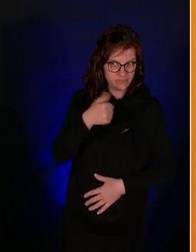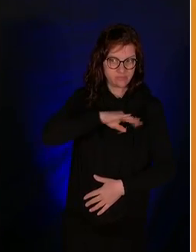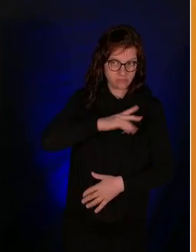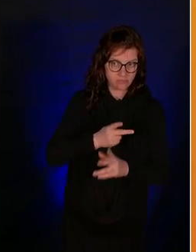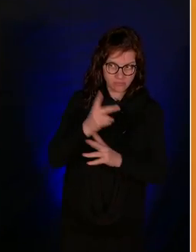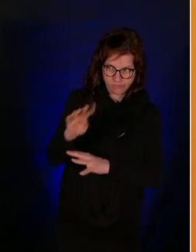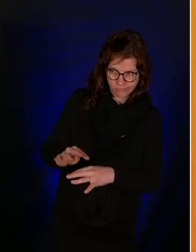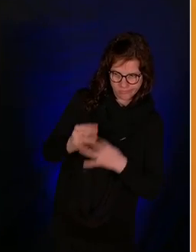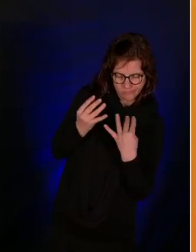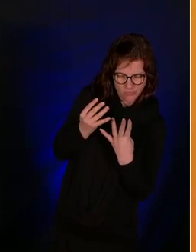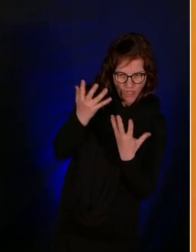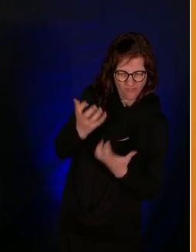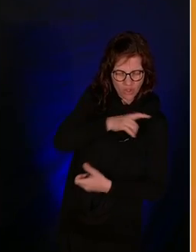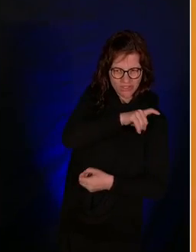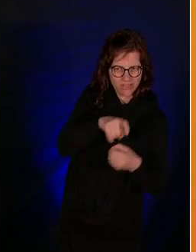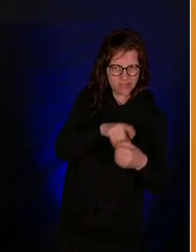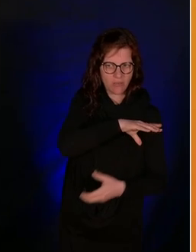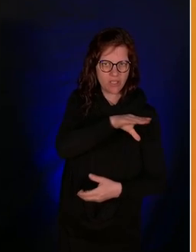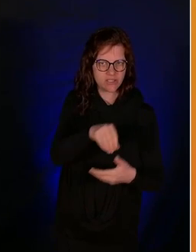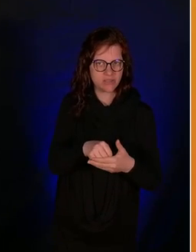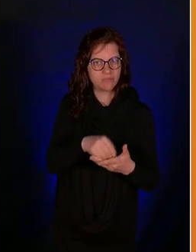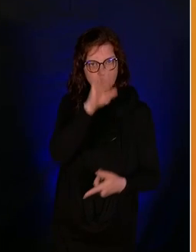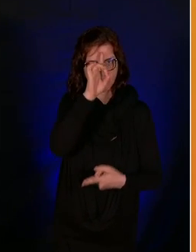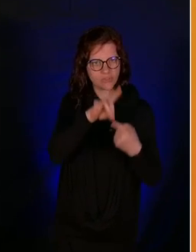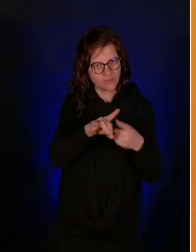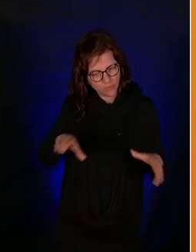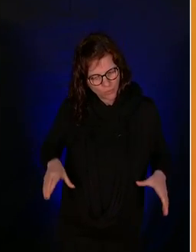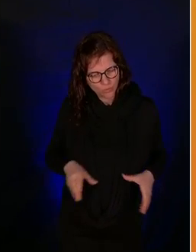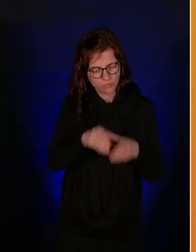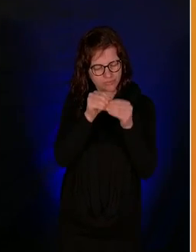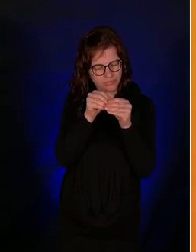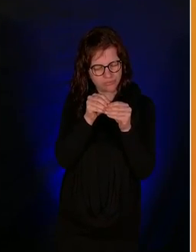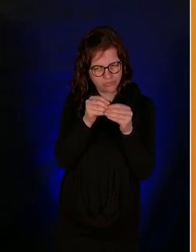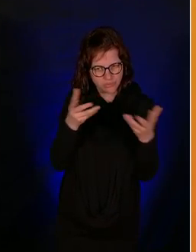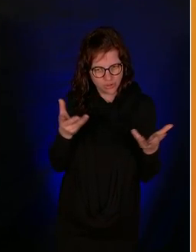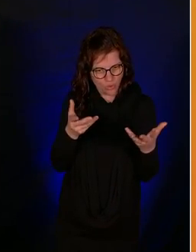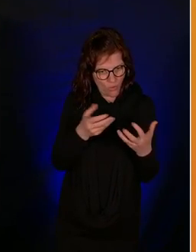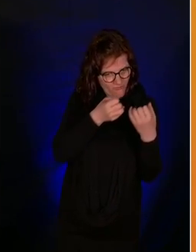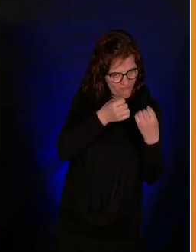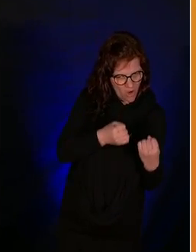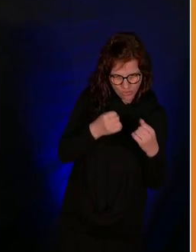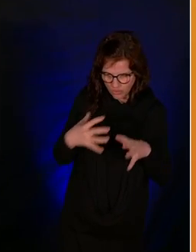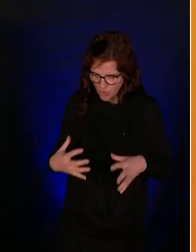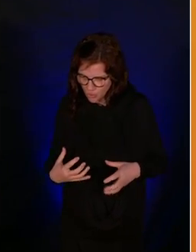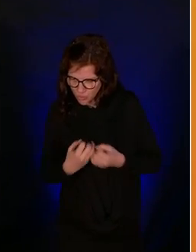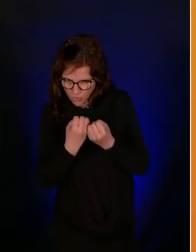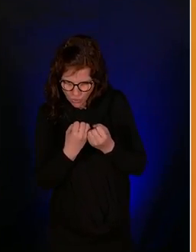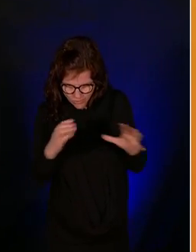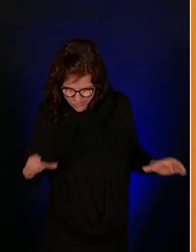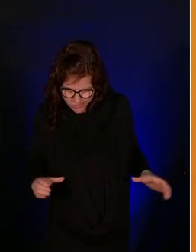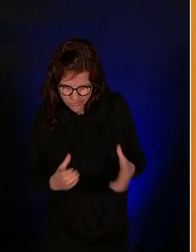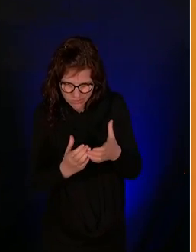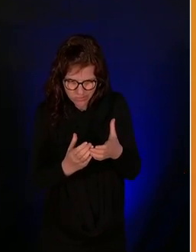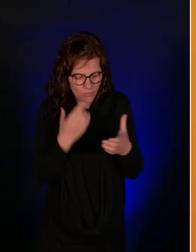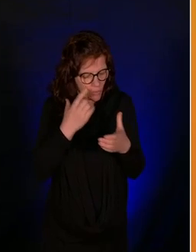vers nous, qui veulent se syndiquer. Et pour pouvoir mutualiser aussi nos forces et nos ressources au sein d'un collectif beaucoup plus large